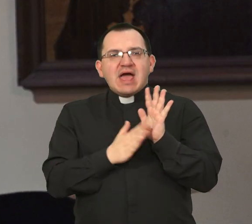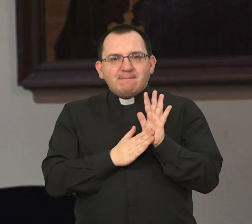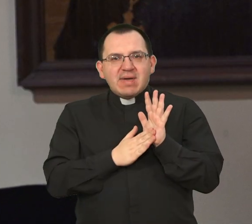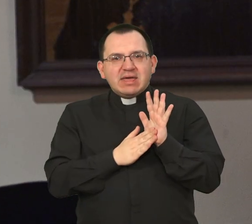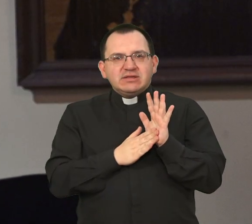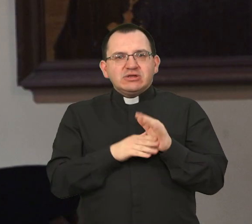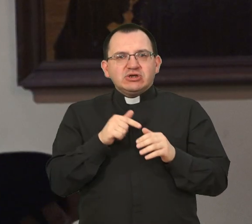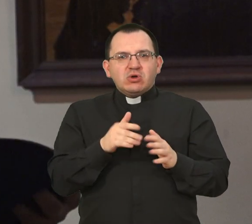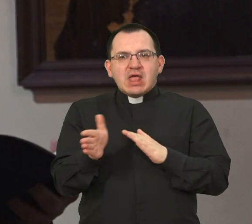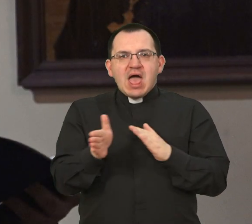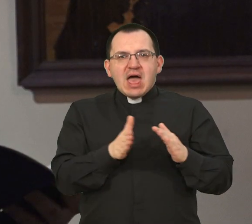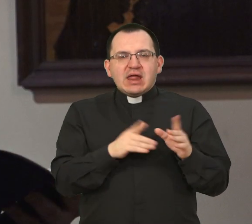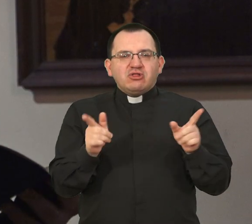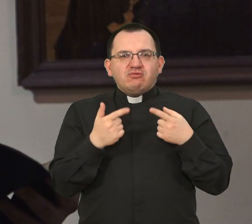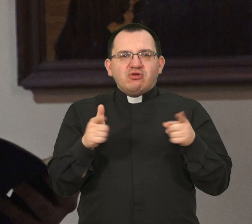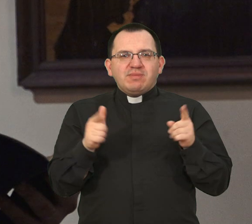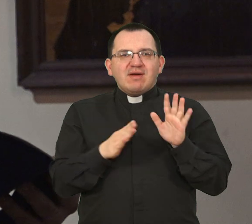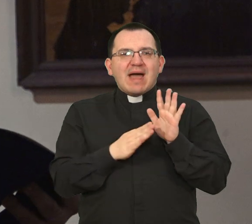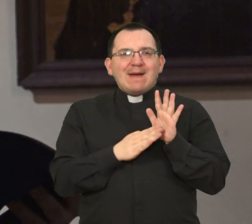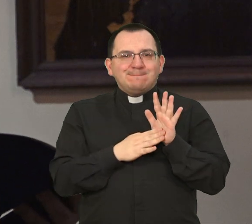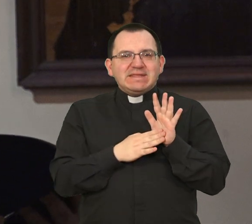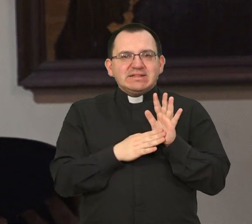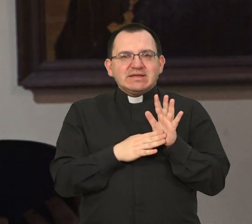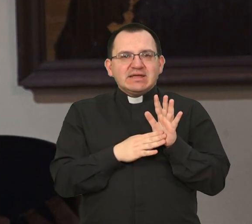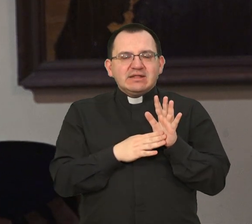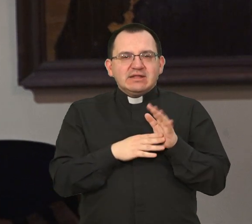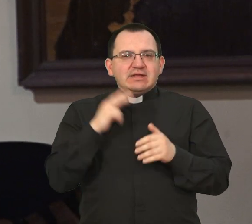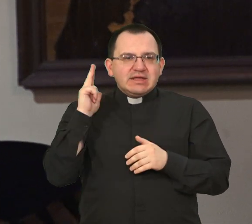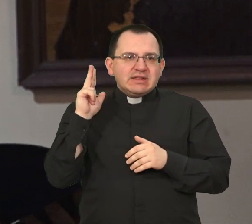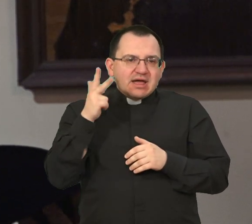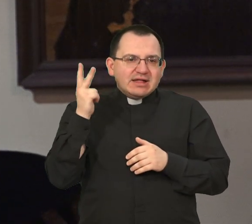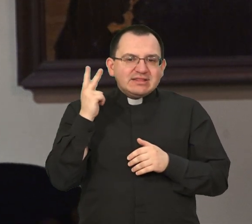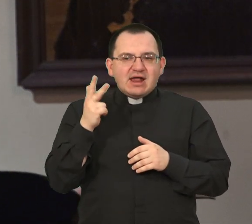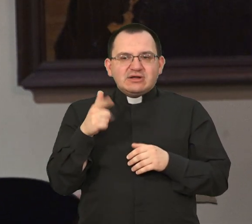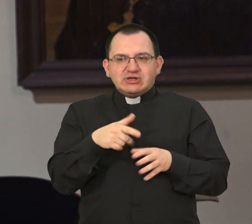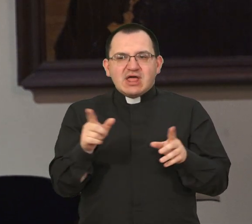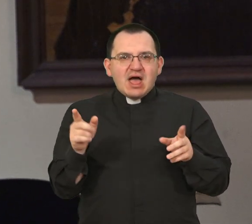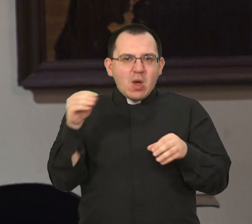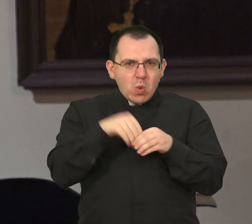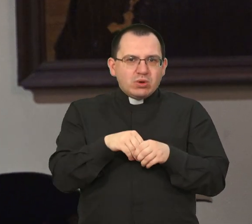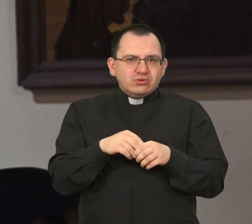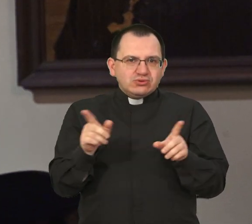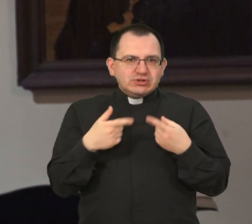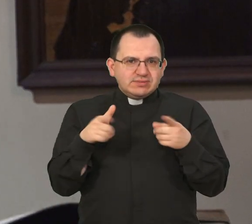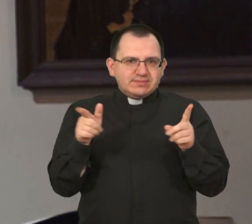redovni solist opere u Minhenu te traženi operni i oratorijski bariton diljem Europe.